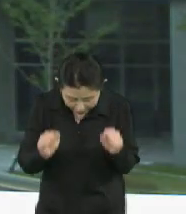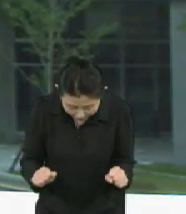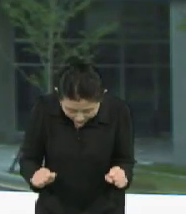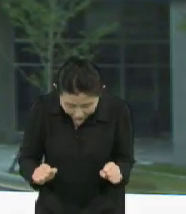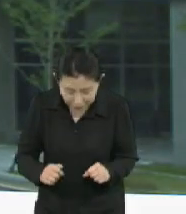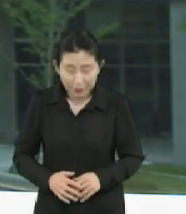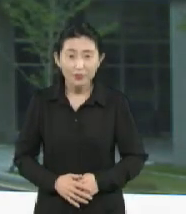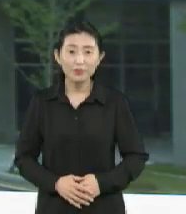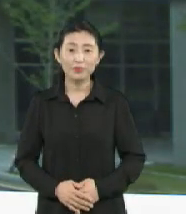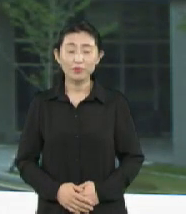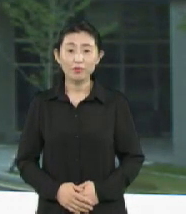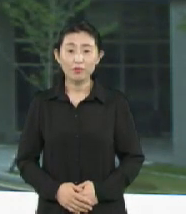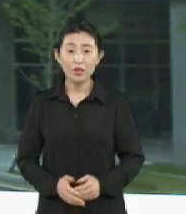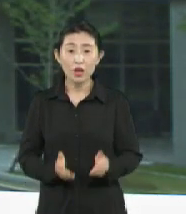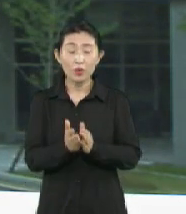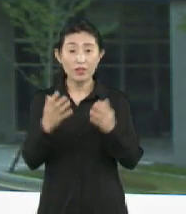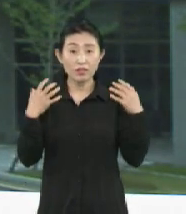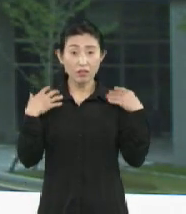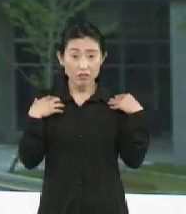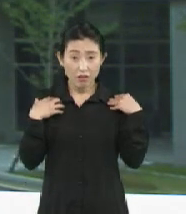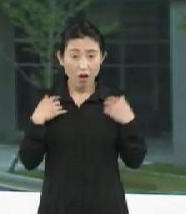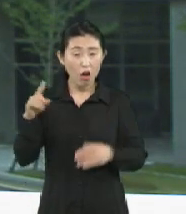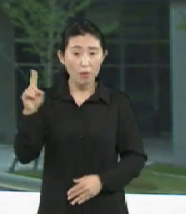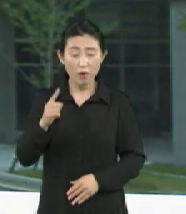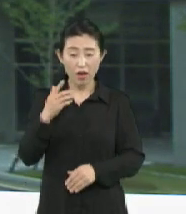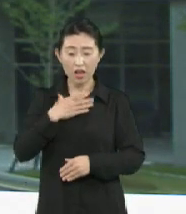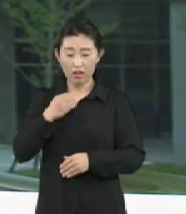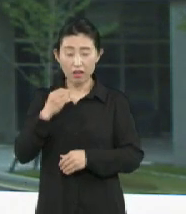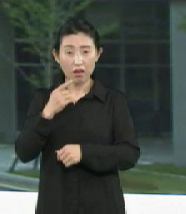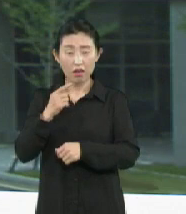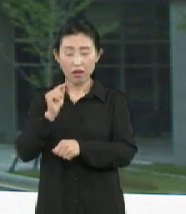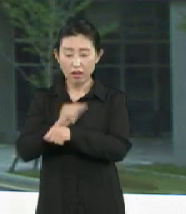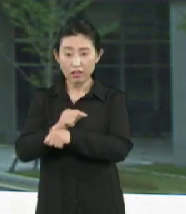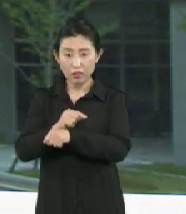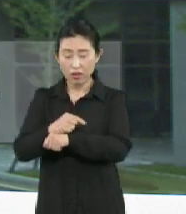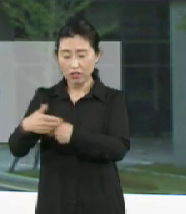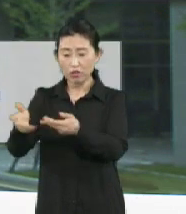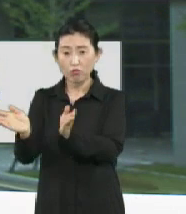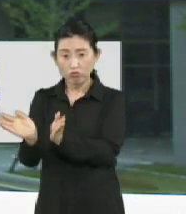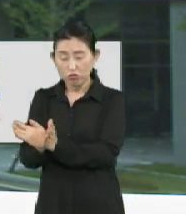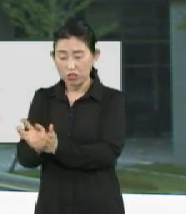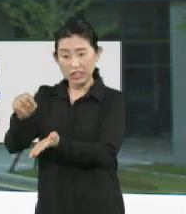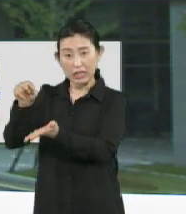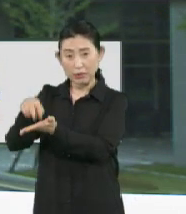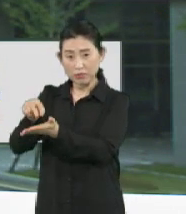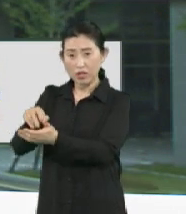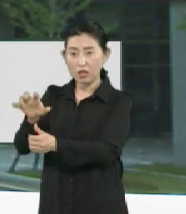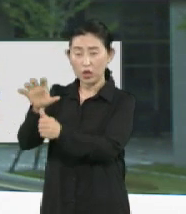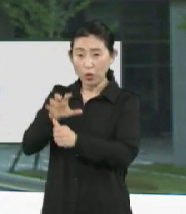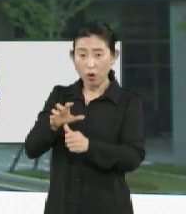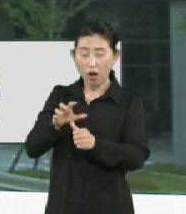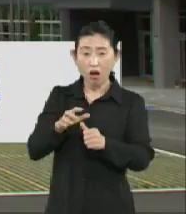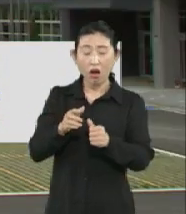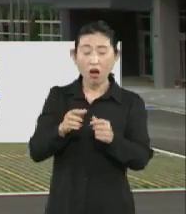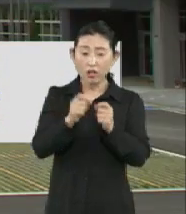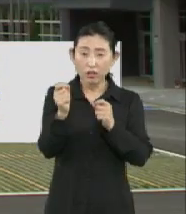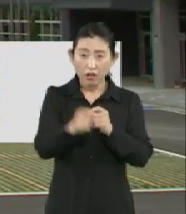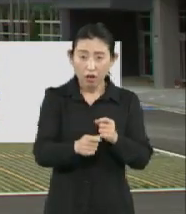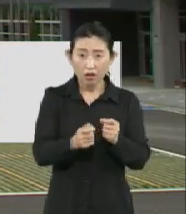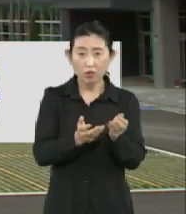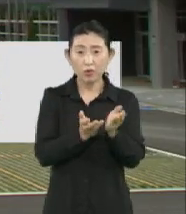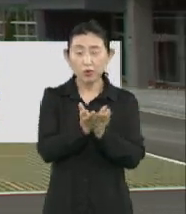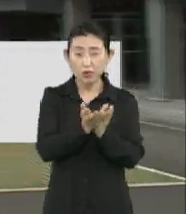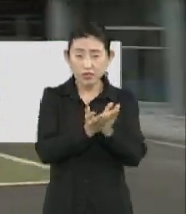여러분 안녕하십니까? 관세청이 실체도 없는 행정안전부의 유권 해석을 내세워 산하기관인 관세평가분리원의